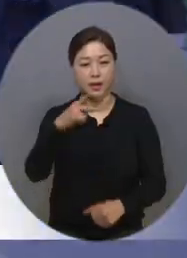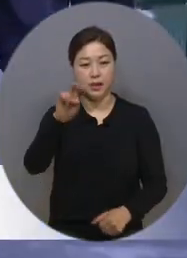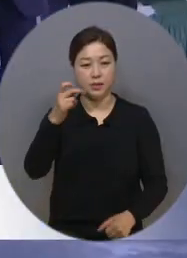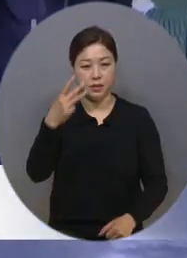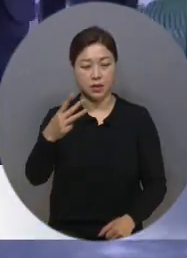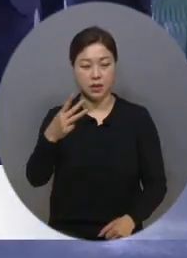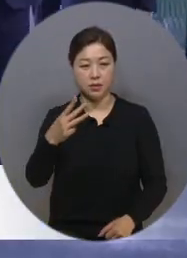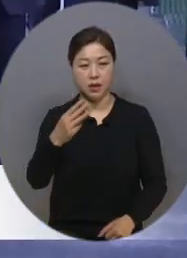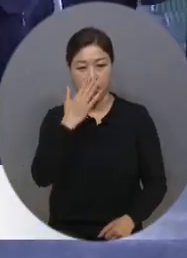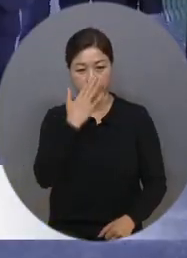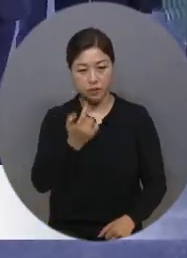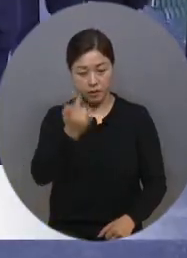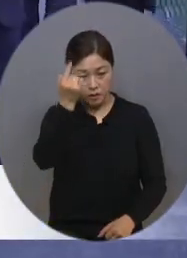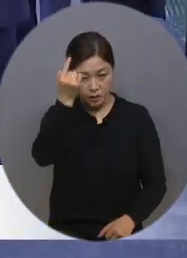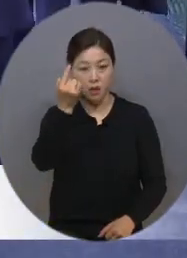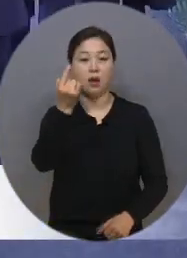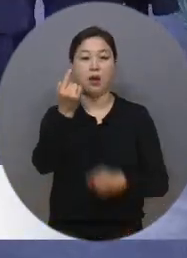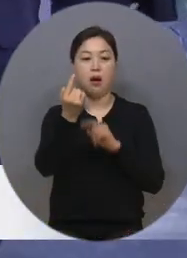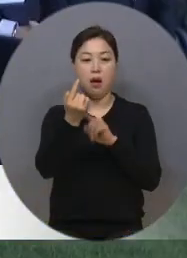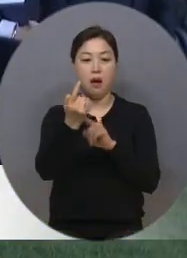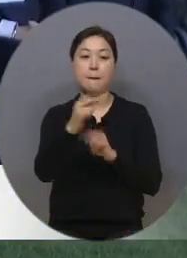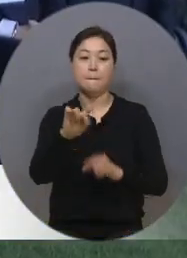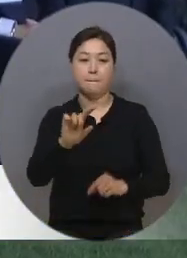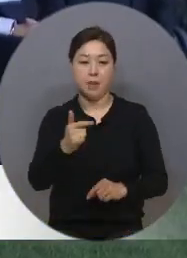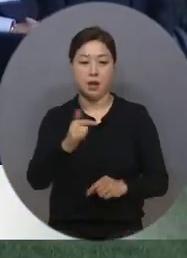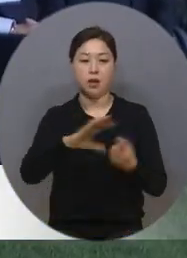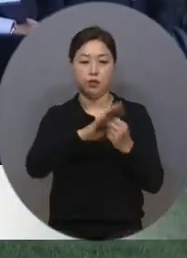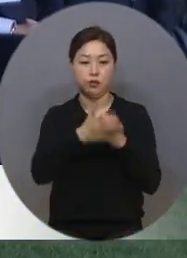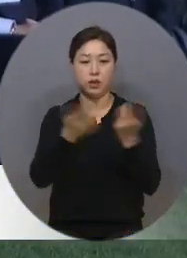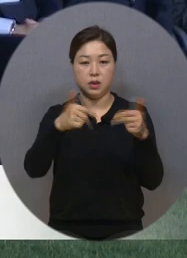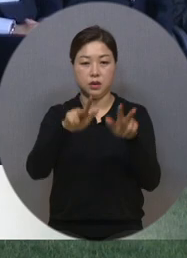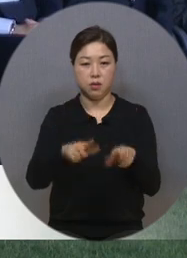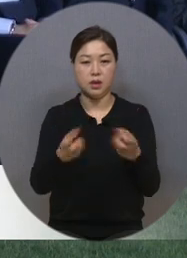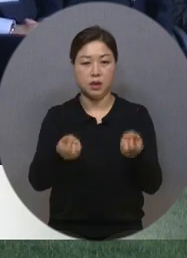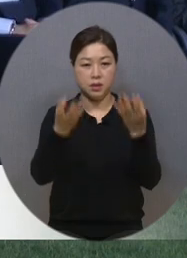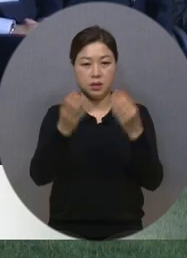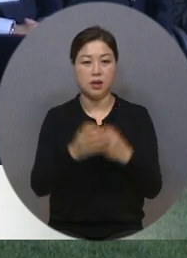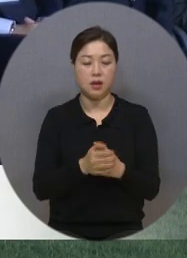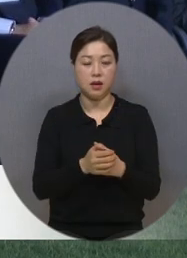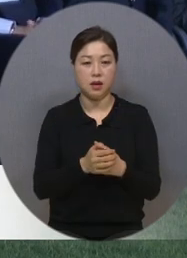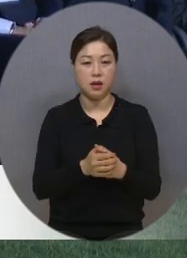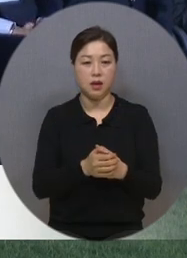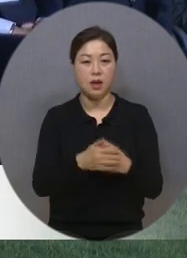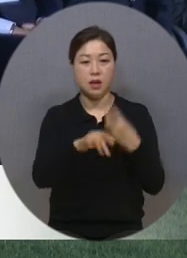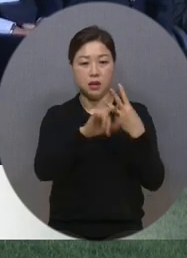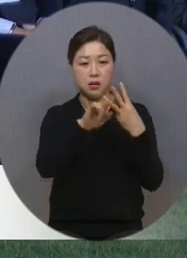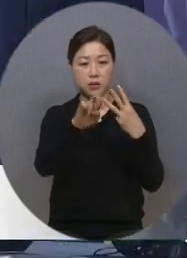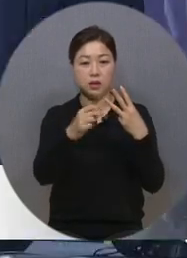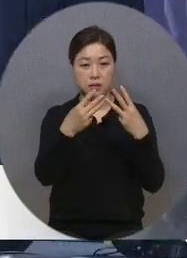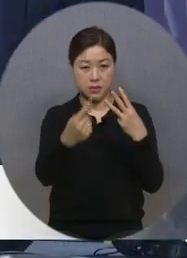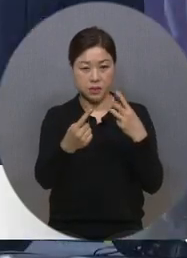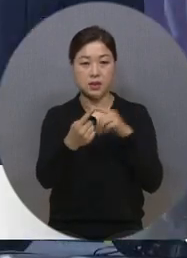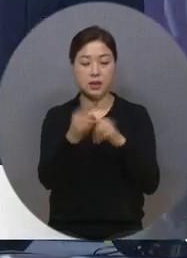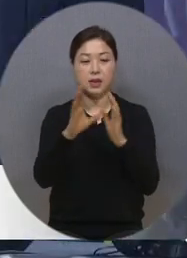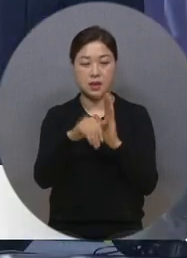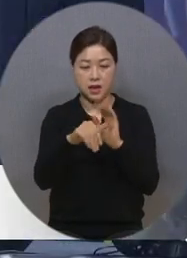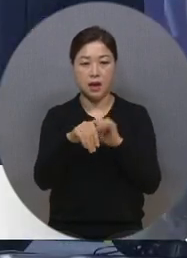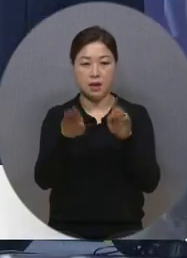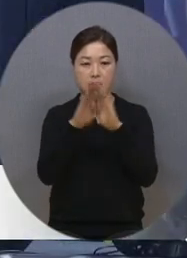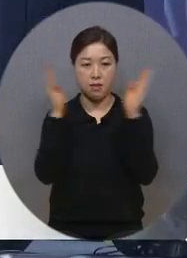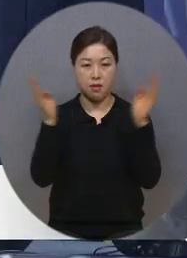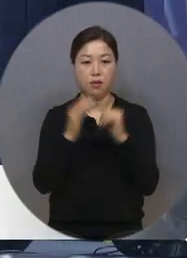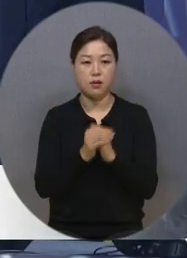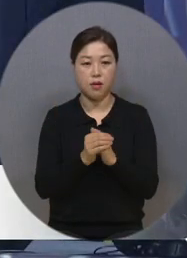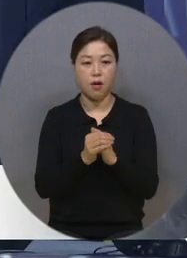2023 순천만 국제정원 박람회 개막식이 지난달 31일 동천 수상특설무대에서 열려 초청인사,